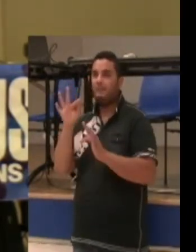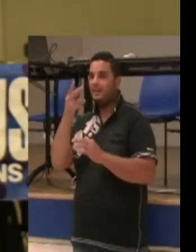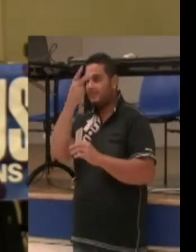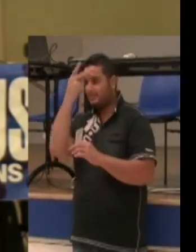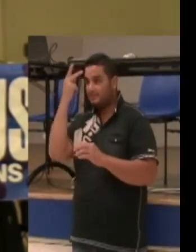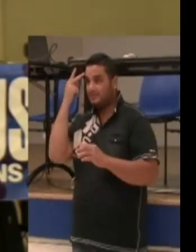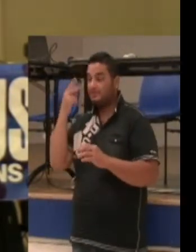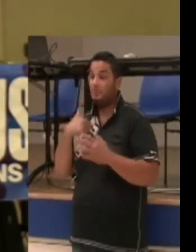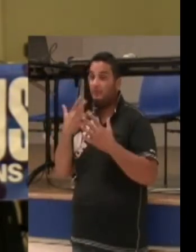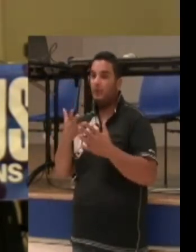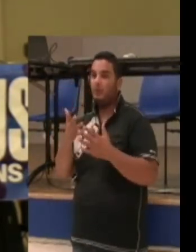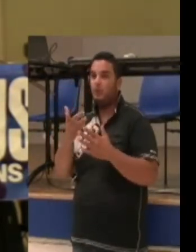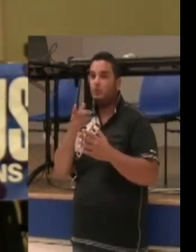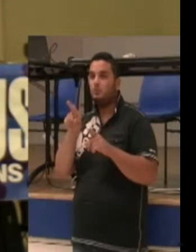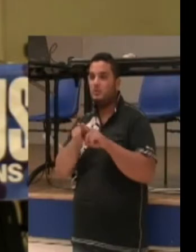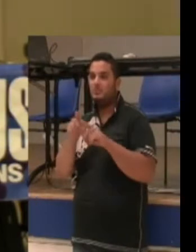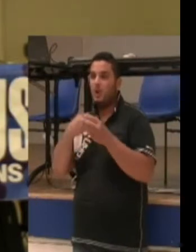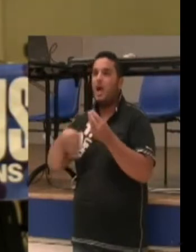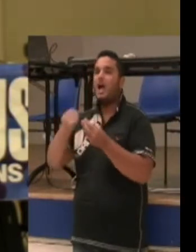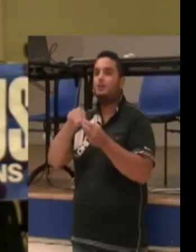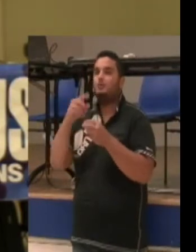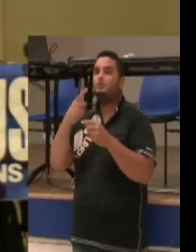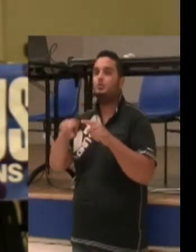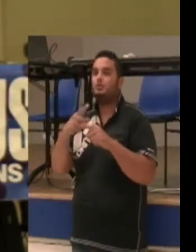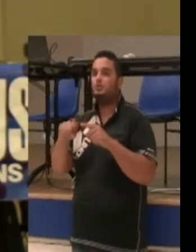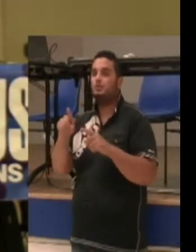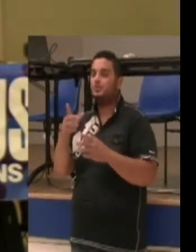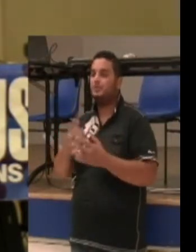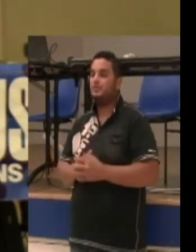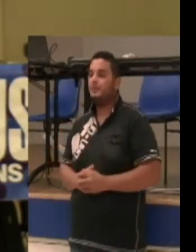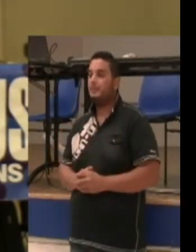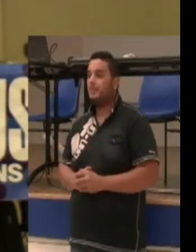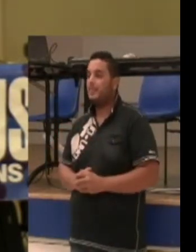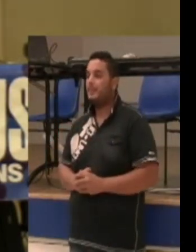le sujet dans lequel on m'a demandé d'intervenir,